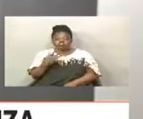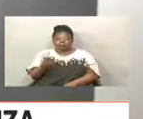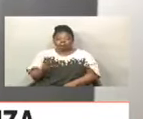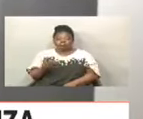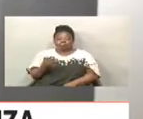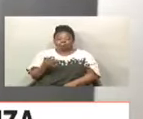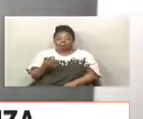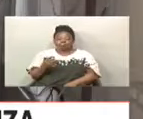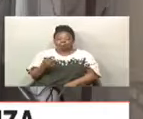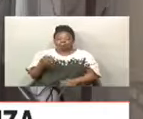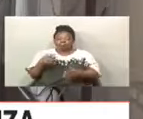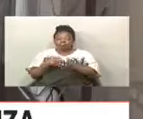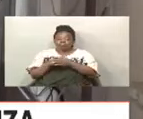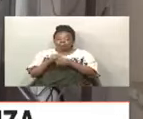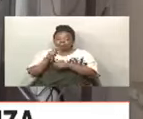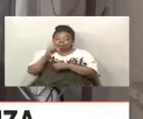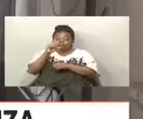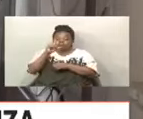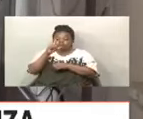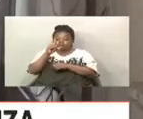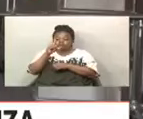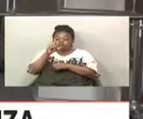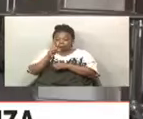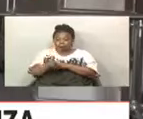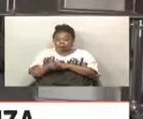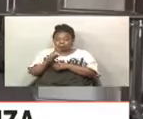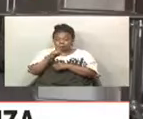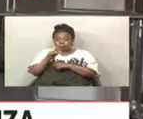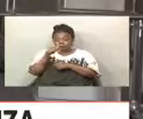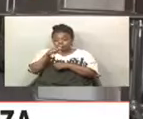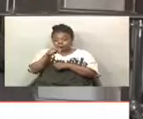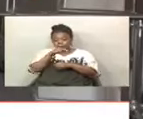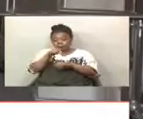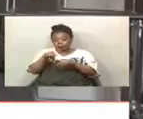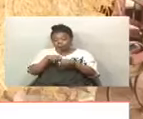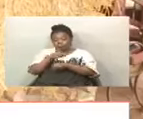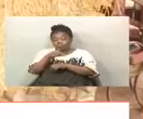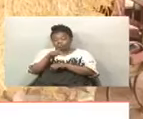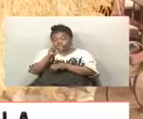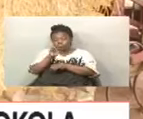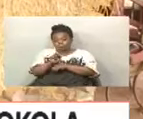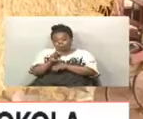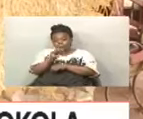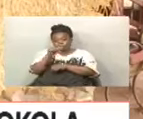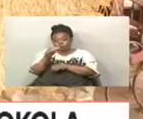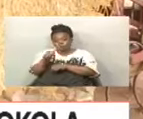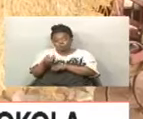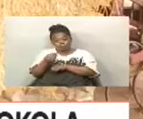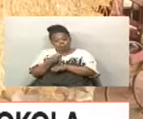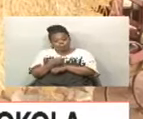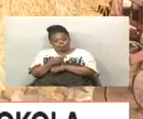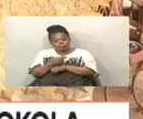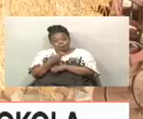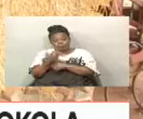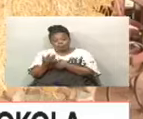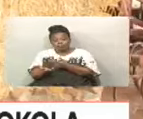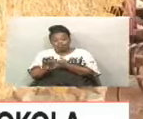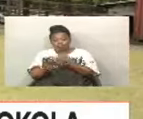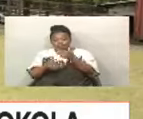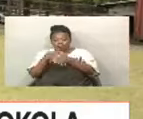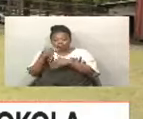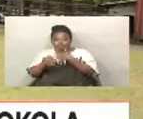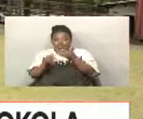makes about 1,000 liters of yogurt every 8 hours. We have a hay baler there. It can